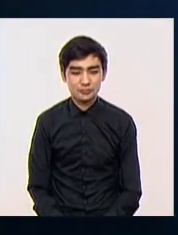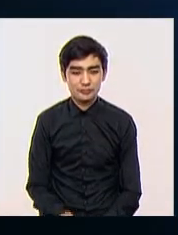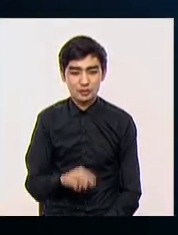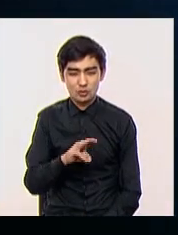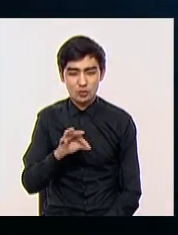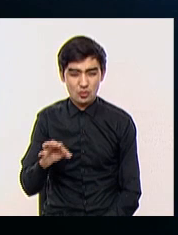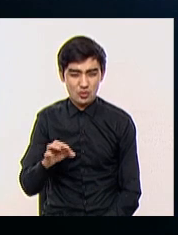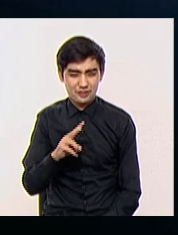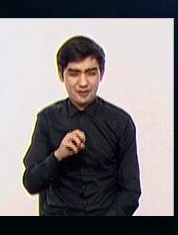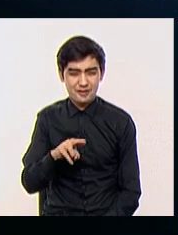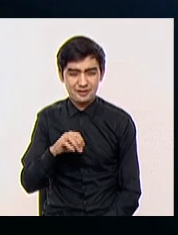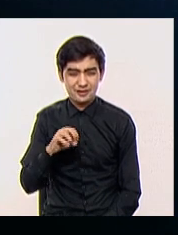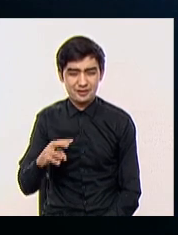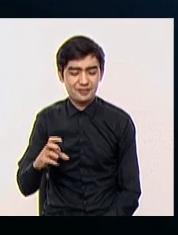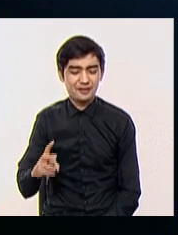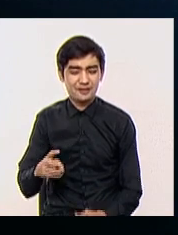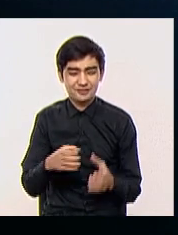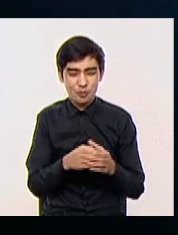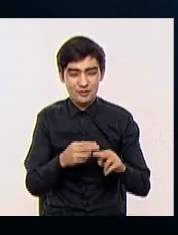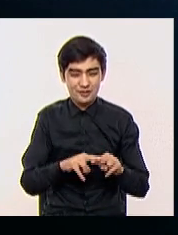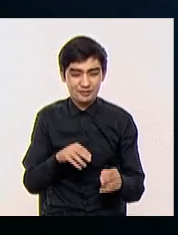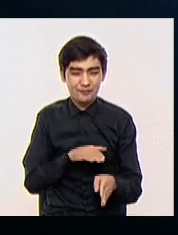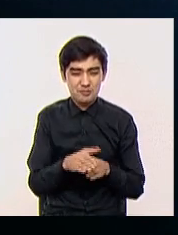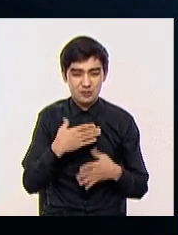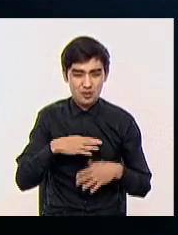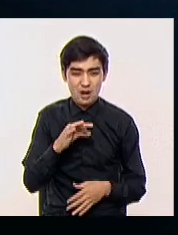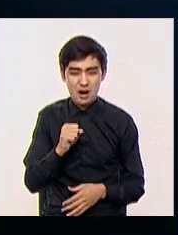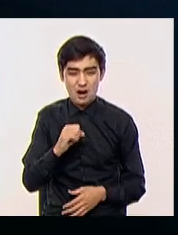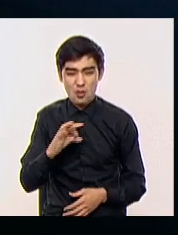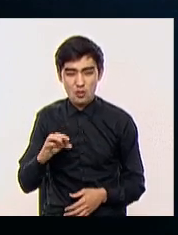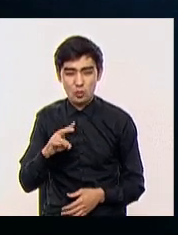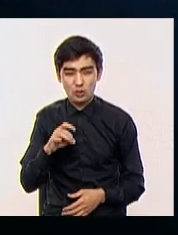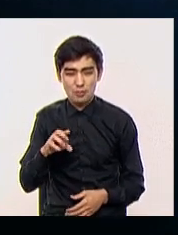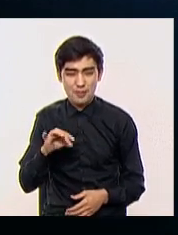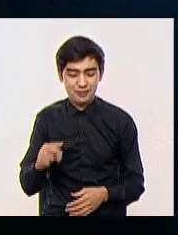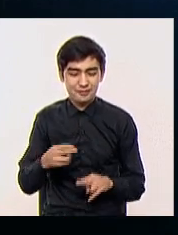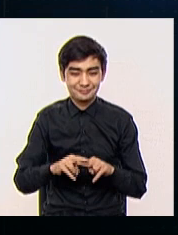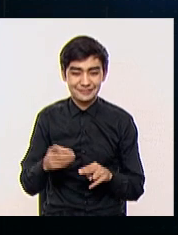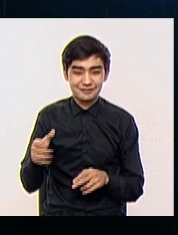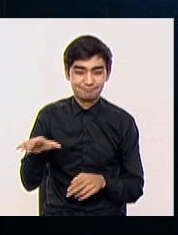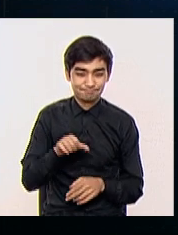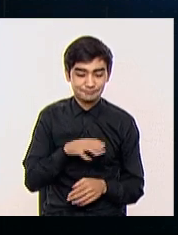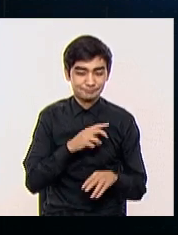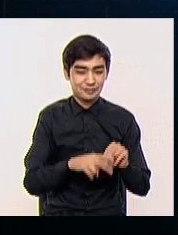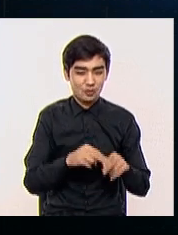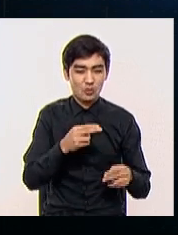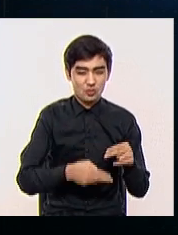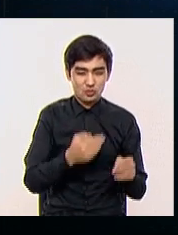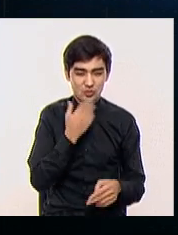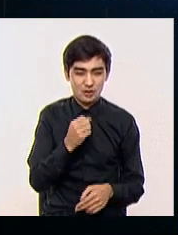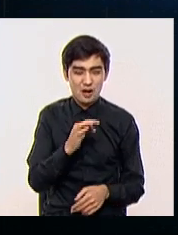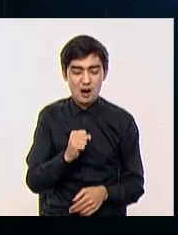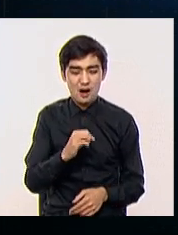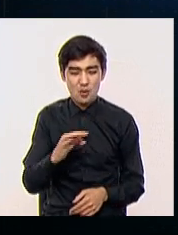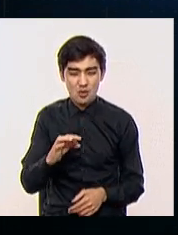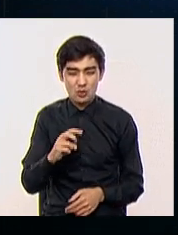ТО «Билдинг Сервис» не выполнил свои обязательства перед АО «Нурбанк» по погашению полученной суммы как заемщик. АО «Нурбанк» в